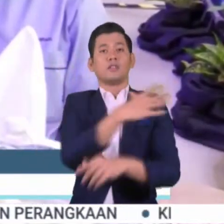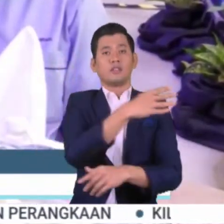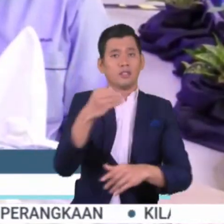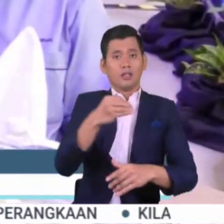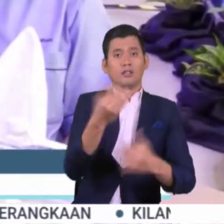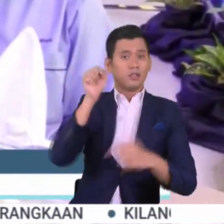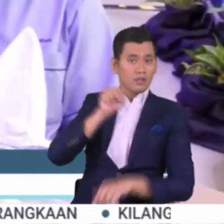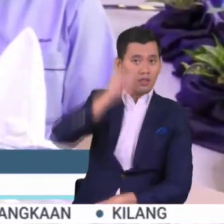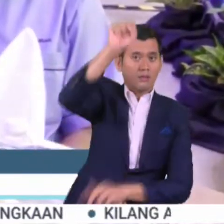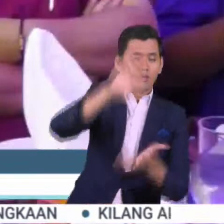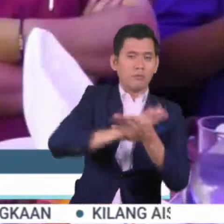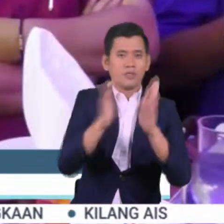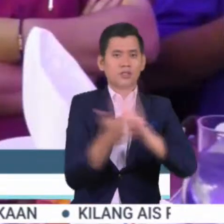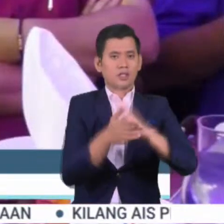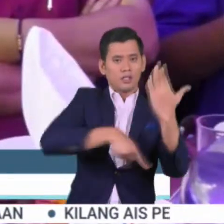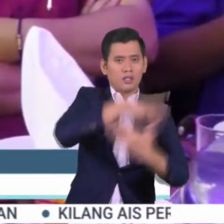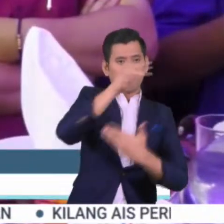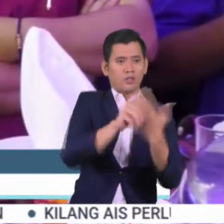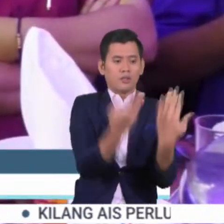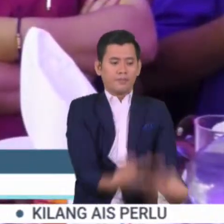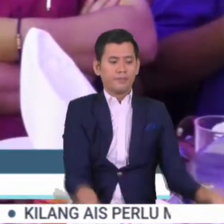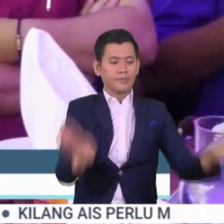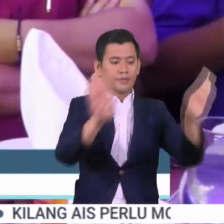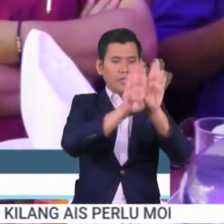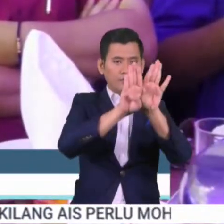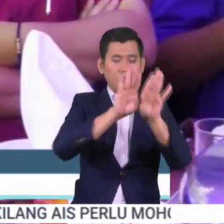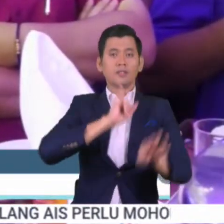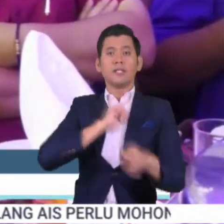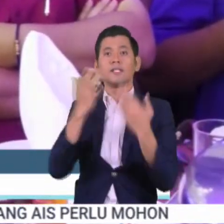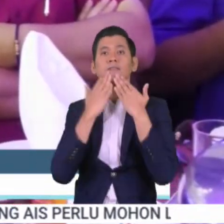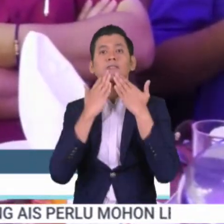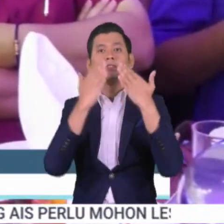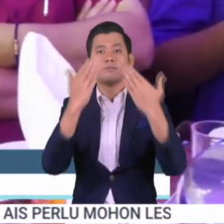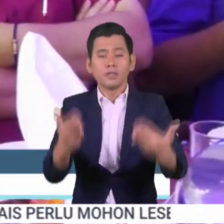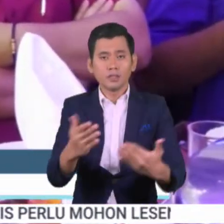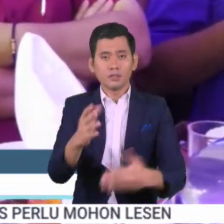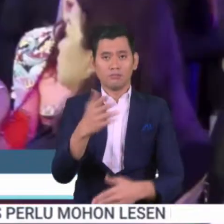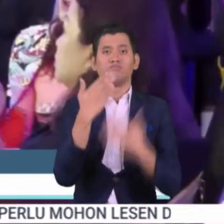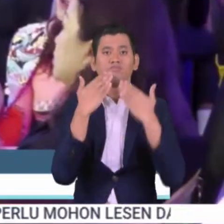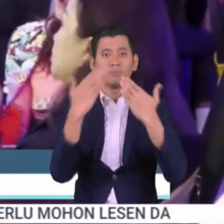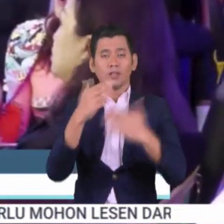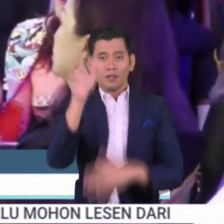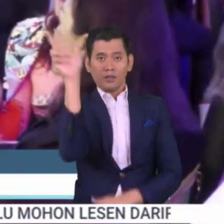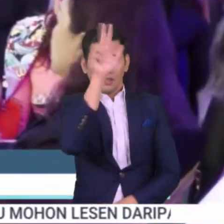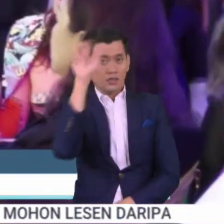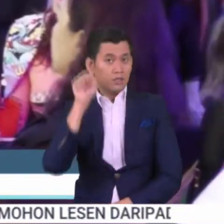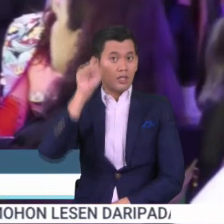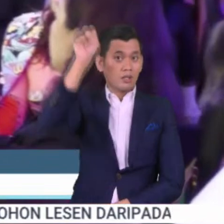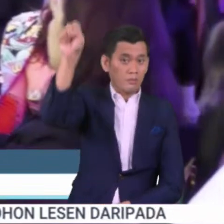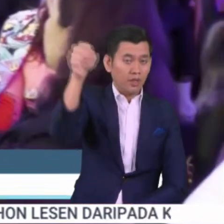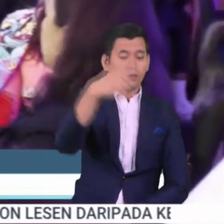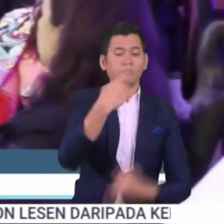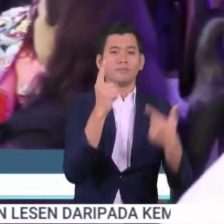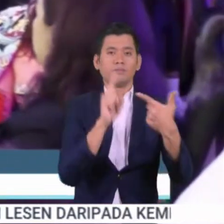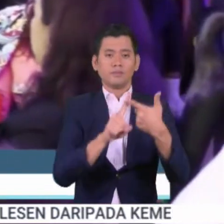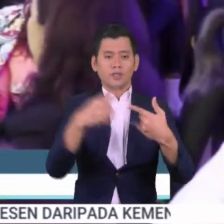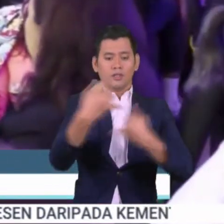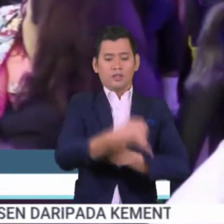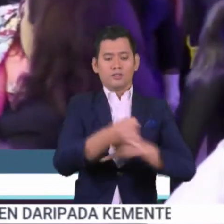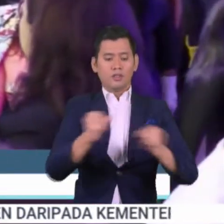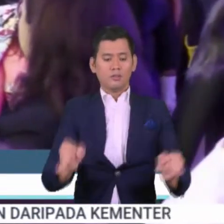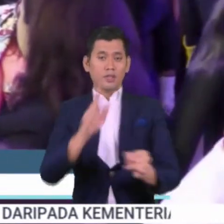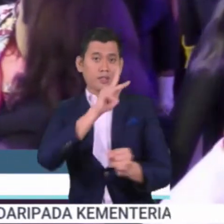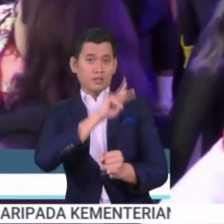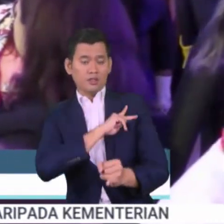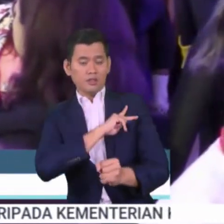adalah saya berterima kasih banyaklah, ya, kepada terutamanya kepada Kerajaan Negeri Sabah, ya, kepada ketua-ketua jabatan di